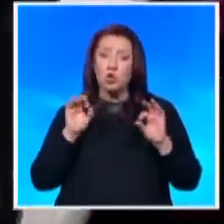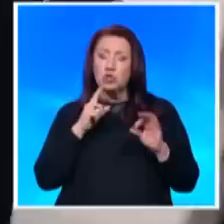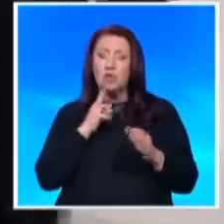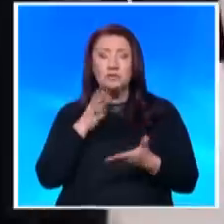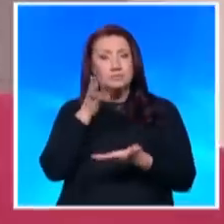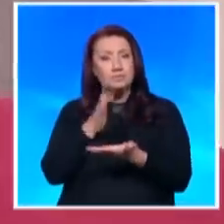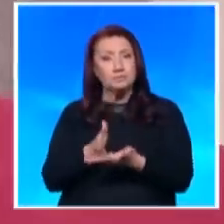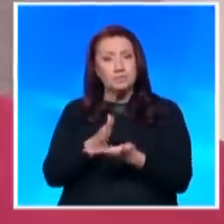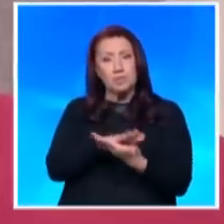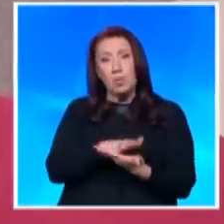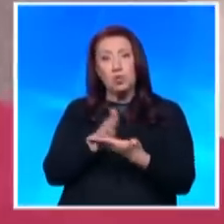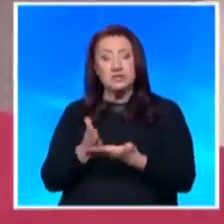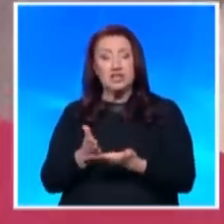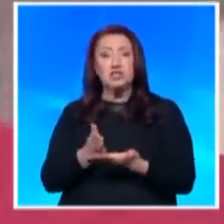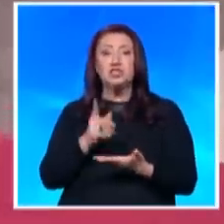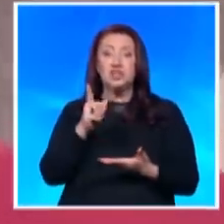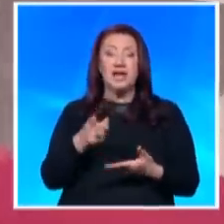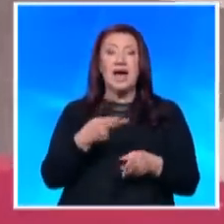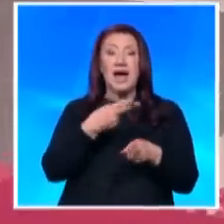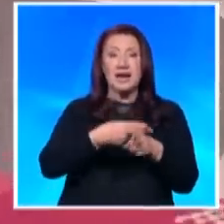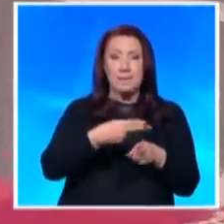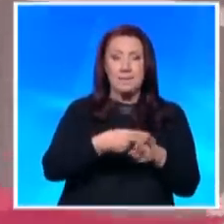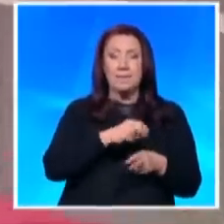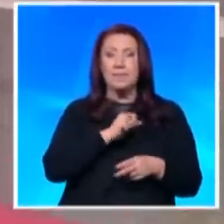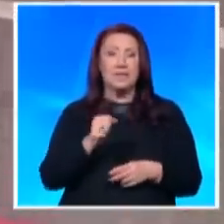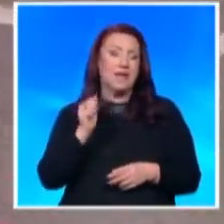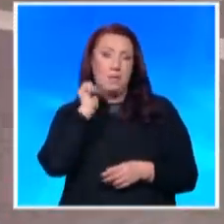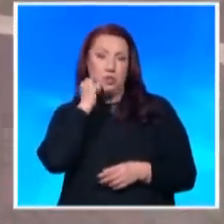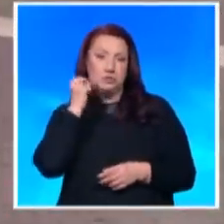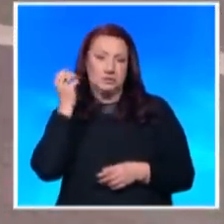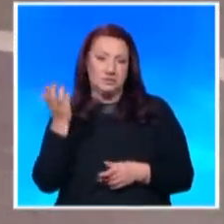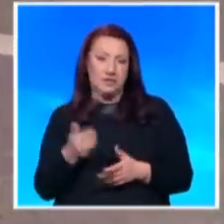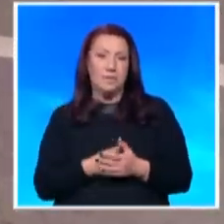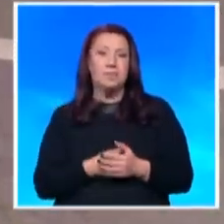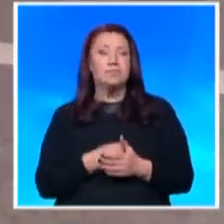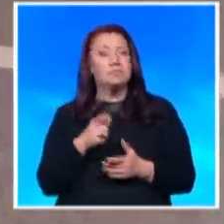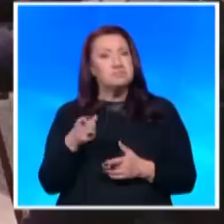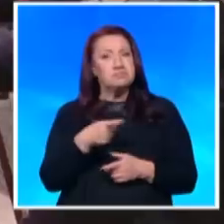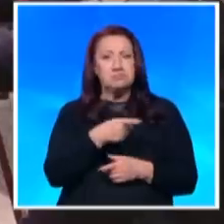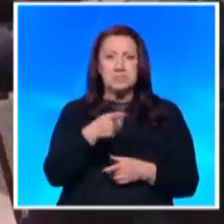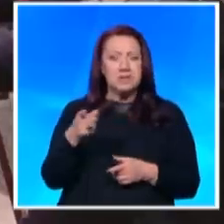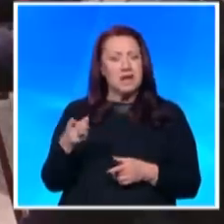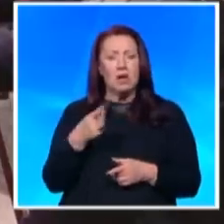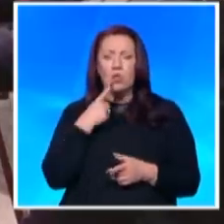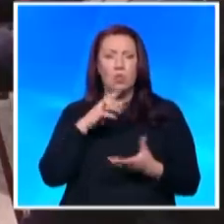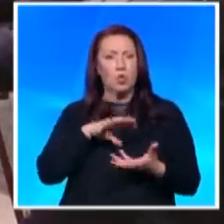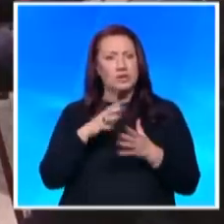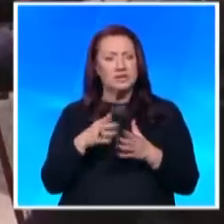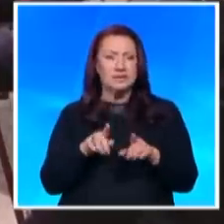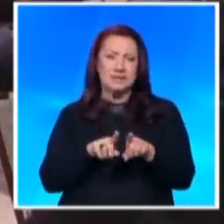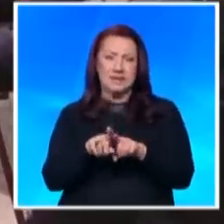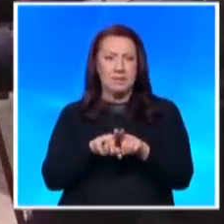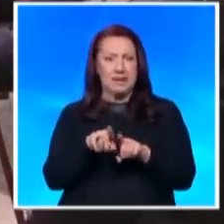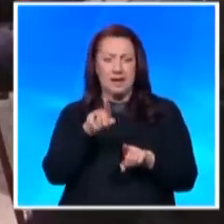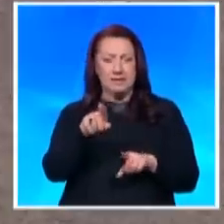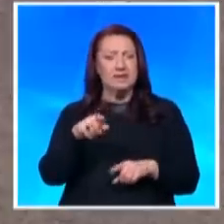традиционно има силни връзки с Русия, а някои италиански политици са известни приятели на президента Путин. И държавният глава, и премиерът